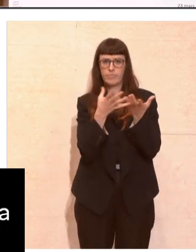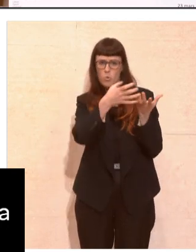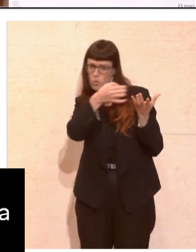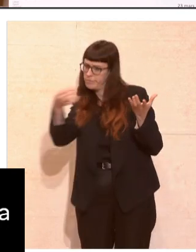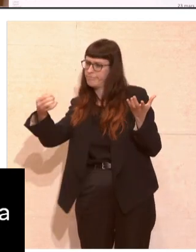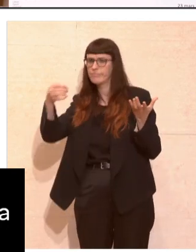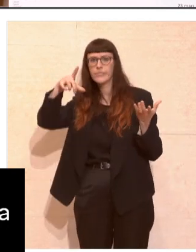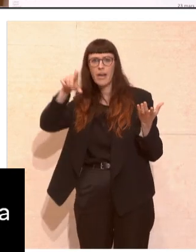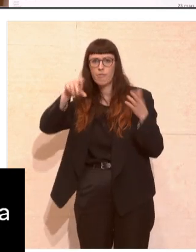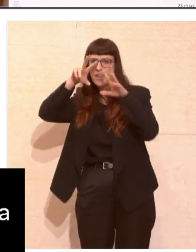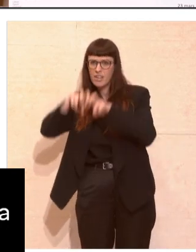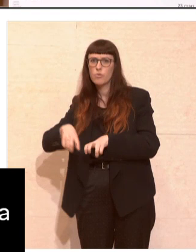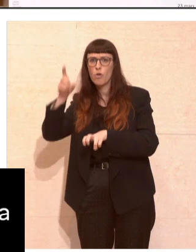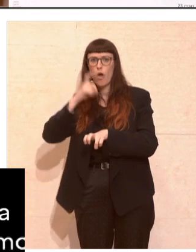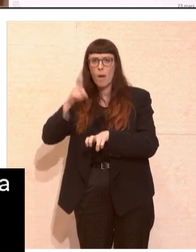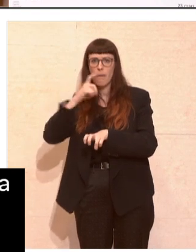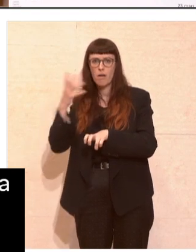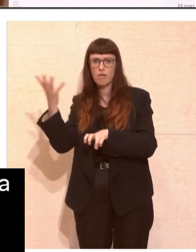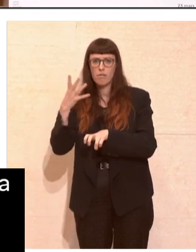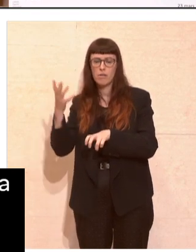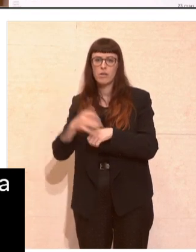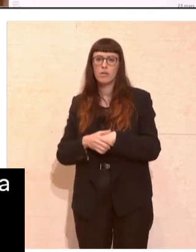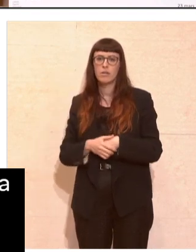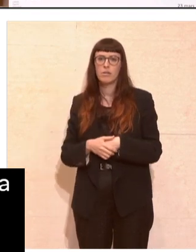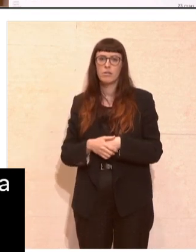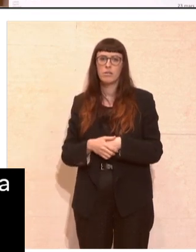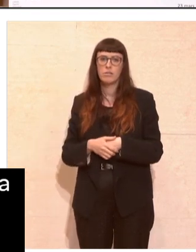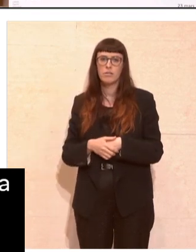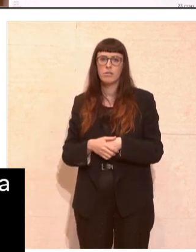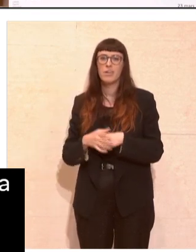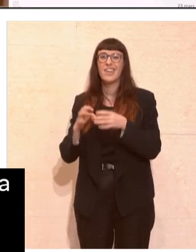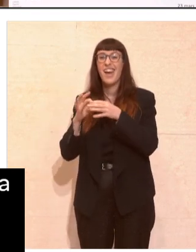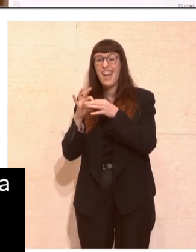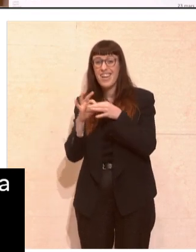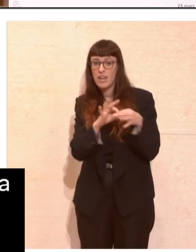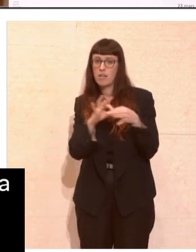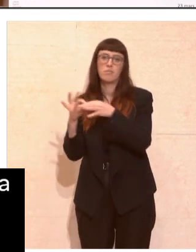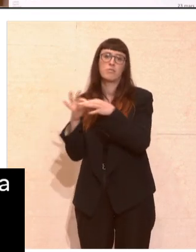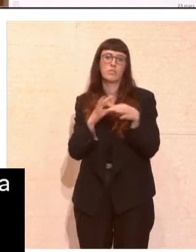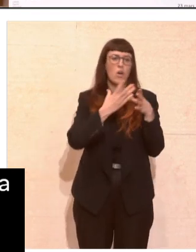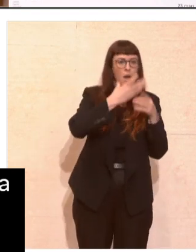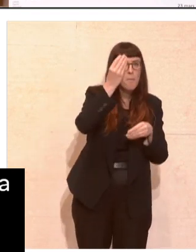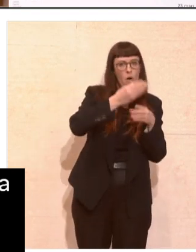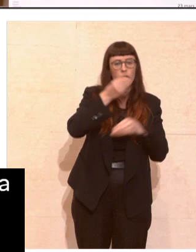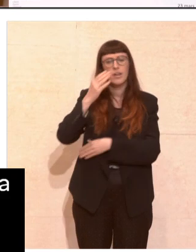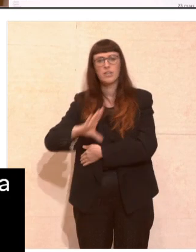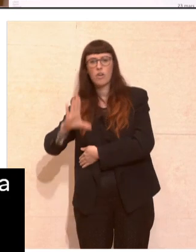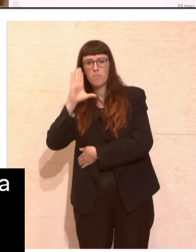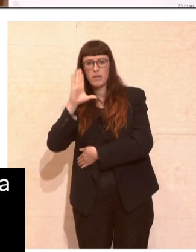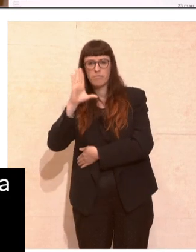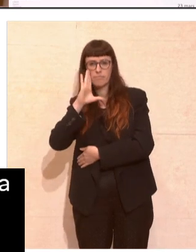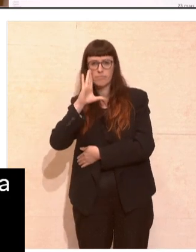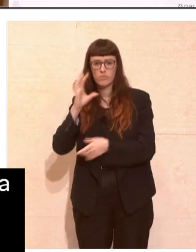sommeil et la réussite académique, il y avait un fort lien. Ce n'est pas un lien causal. Un lien causal, c'est vraiment le fait